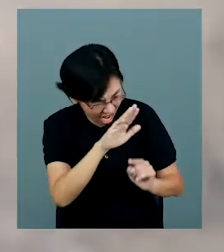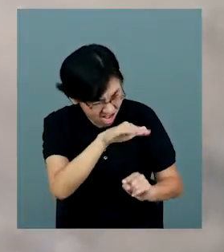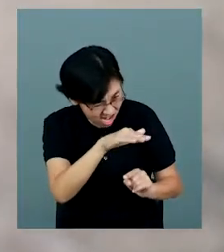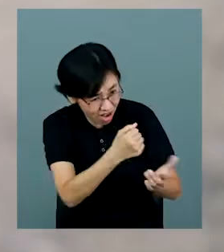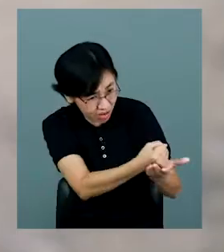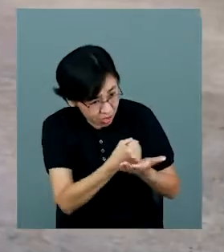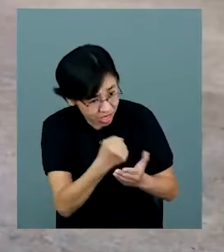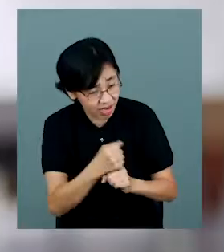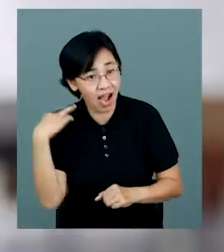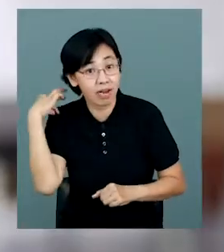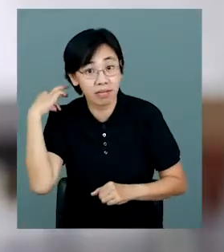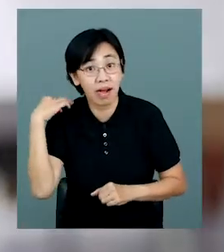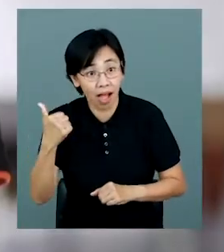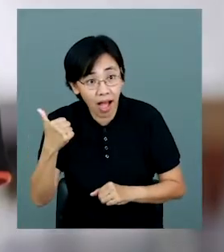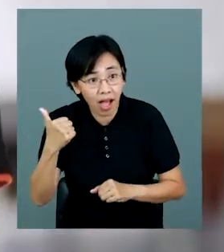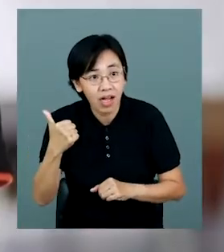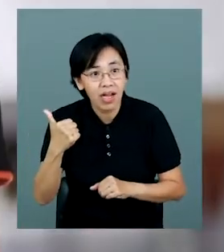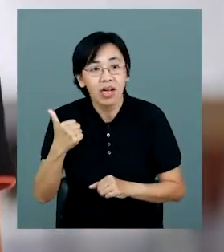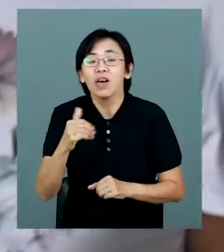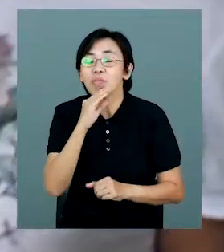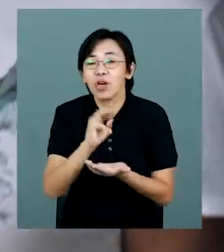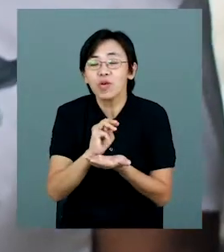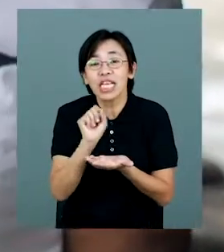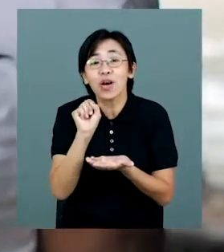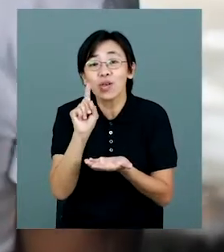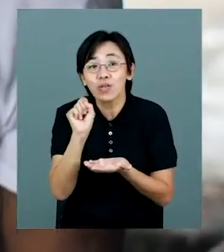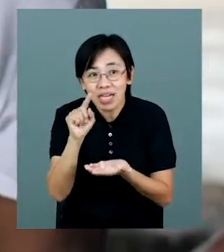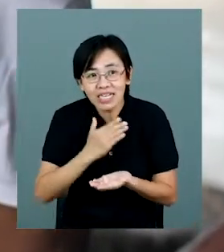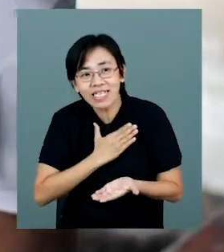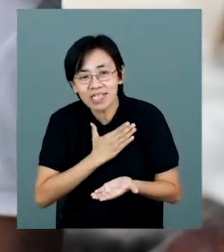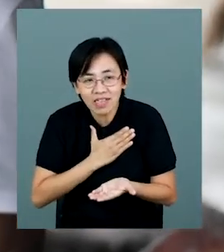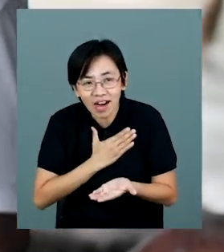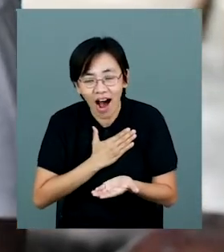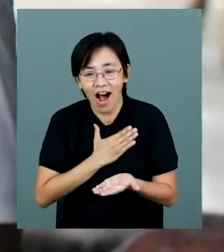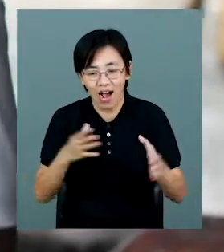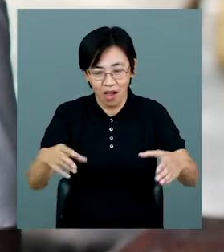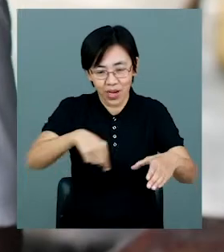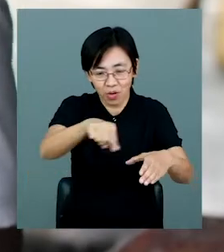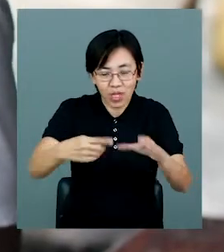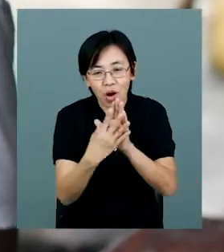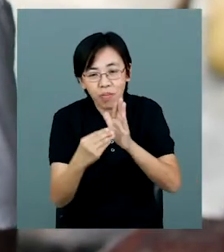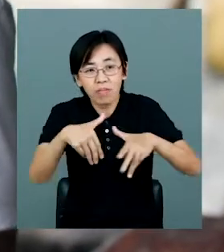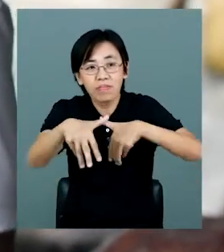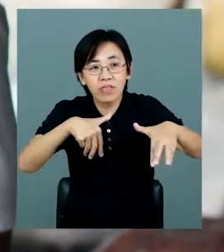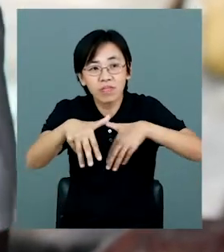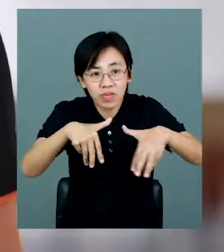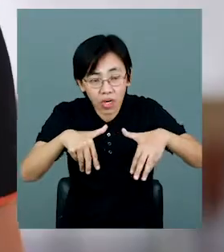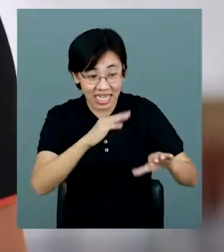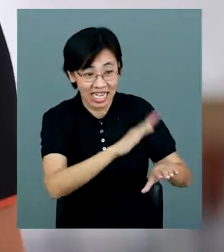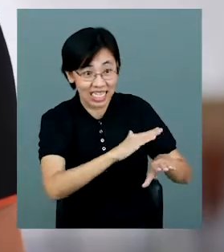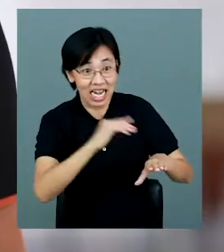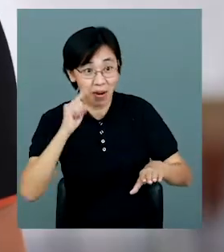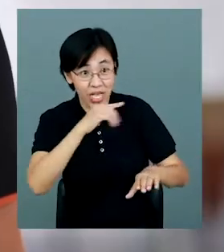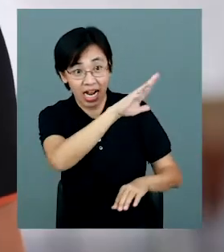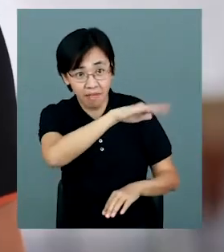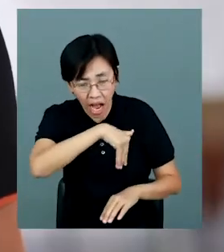ามาเป็นจิตอาสามาเป็นอาสาสมัครวันไหนที่ทางสุขวิทย์จะลงพื้นที่ไปรวบรวมกลุ่มให้ความรู้กับชาวบ้านคือถ้าชวนมาเต